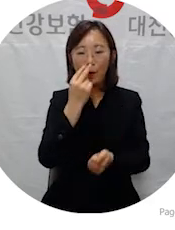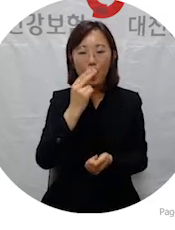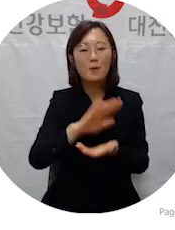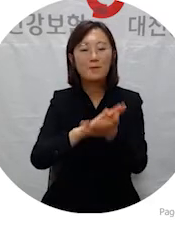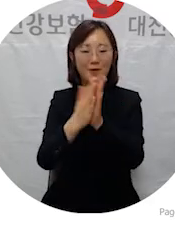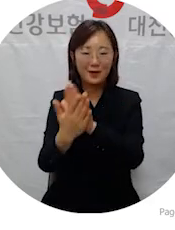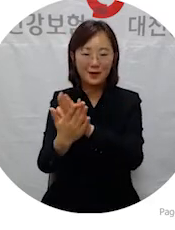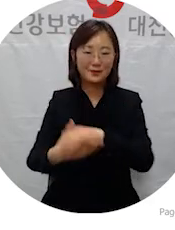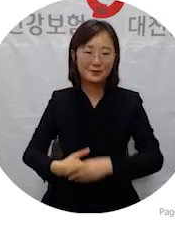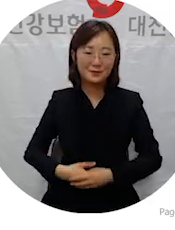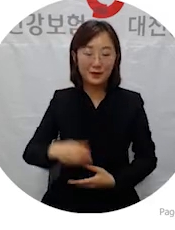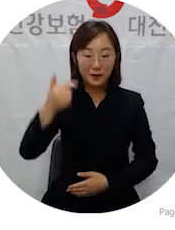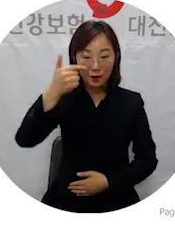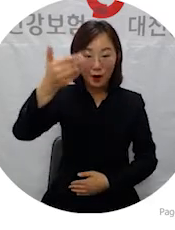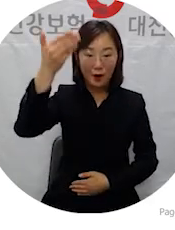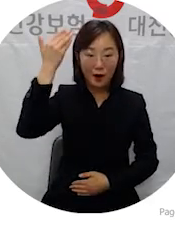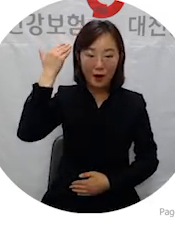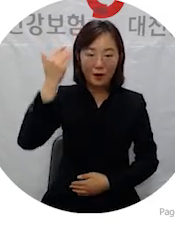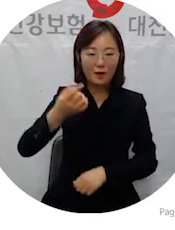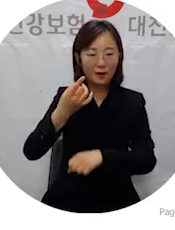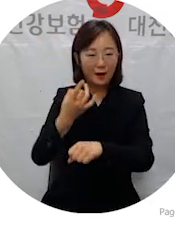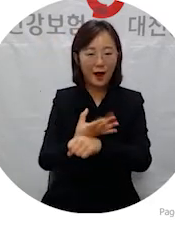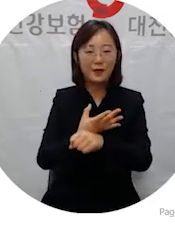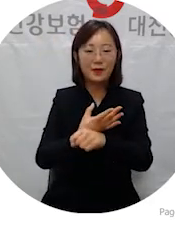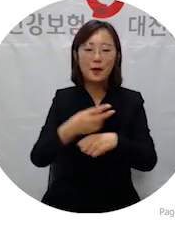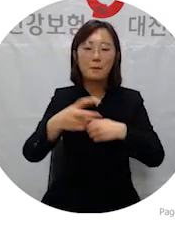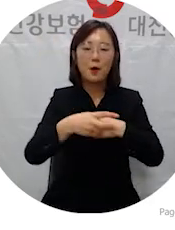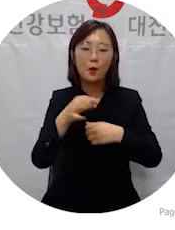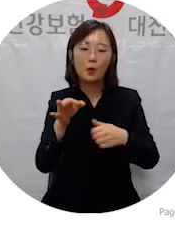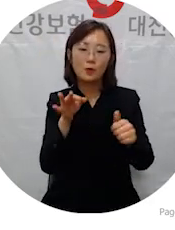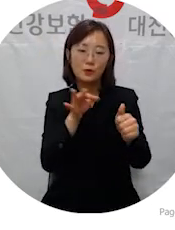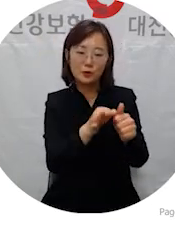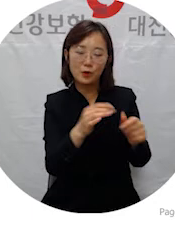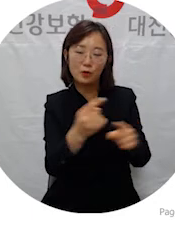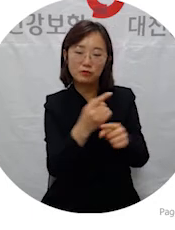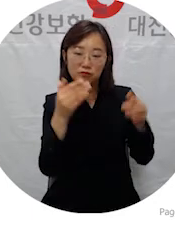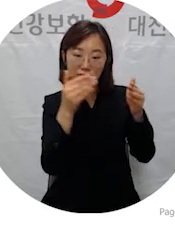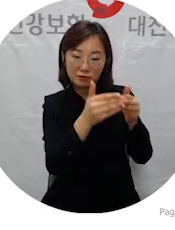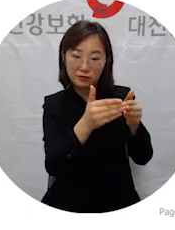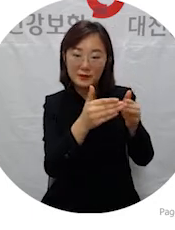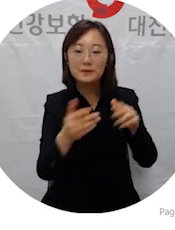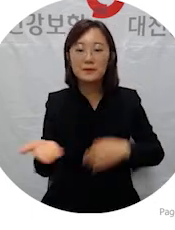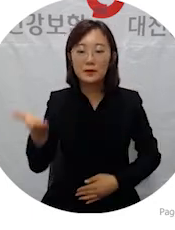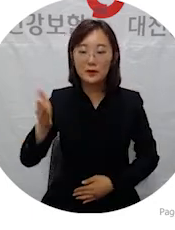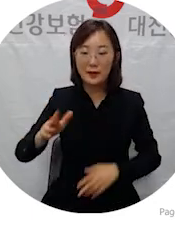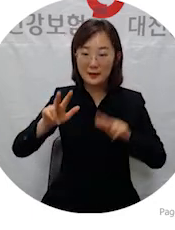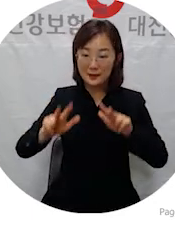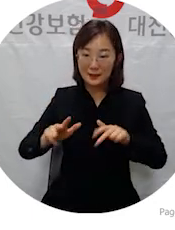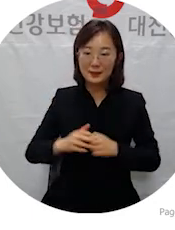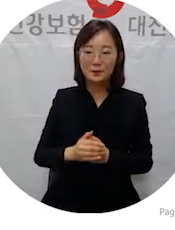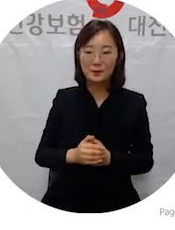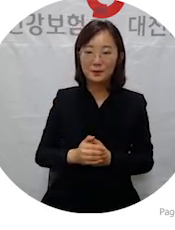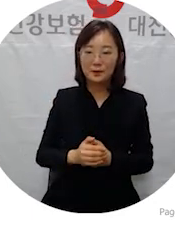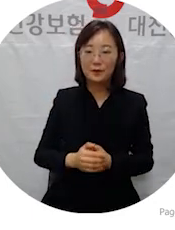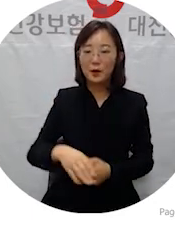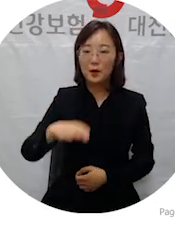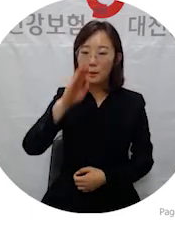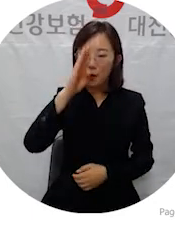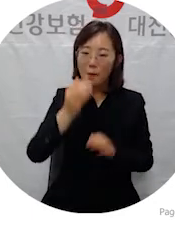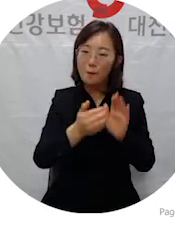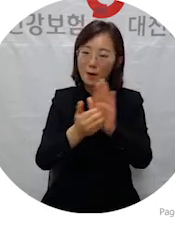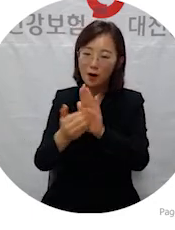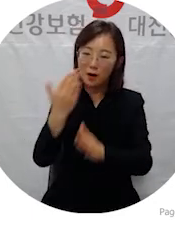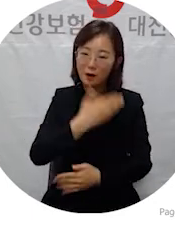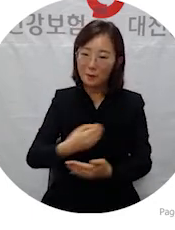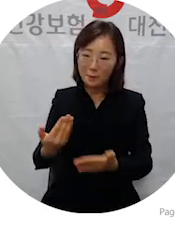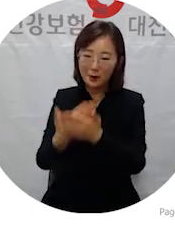단순 진료비 지원의 치료중심 보험급여에서 예방, 건강증진, 장기요양으로 범위를 확대하는